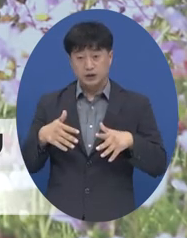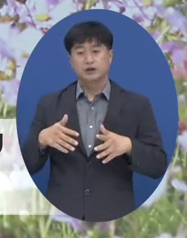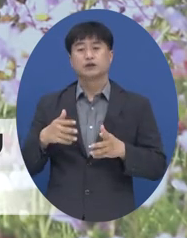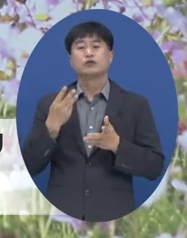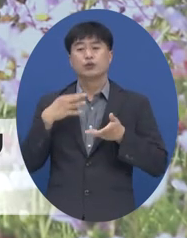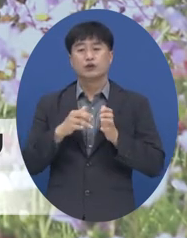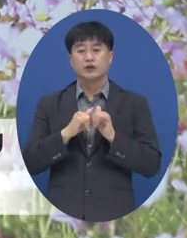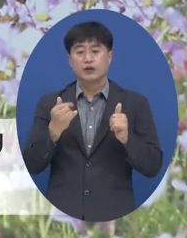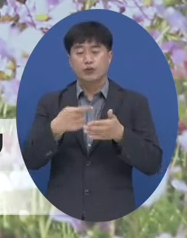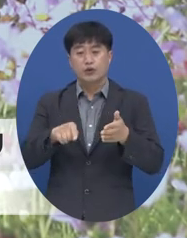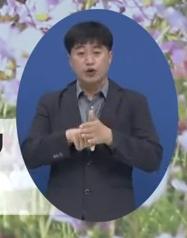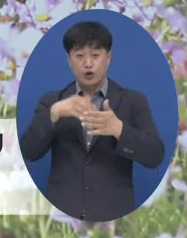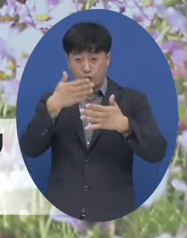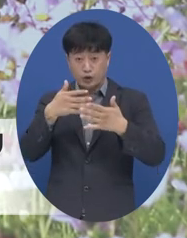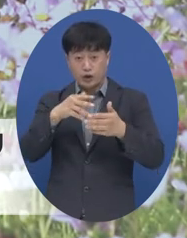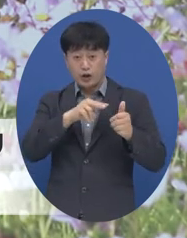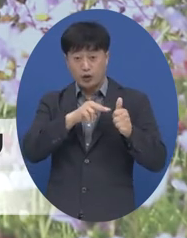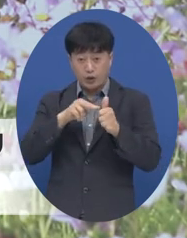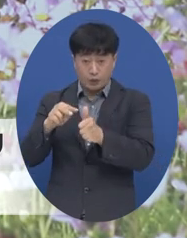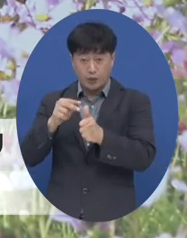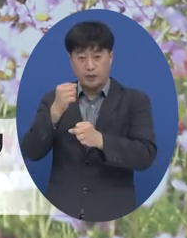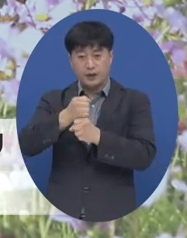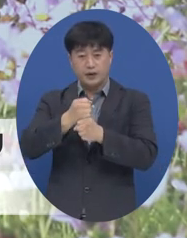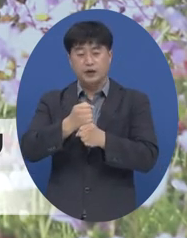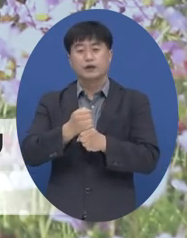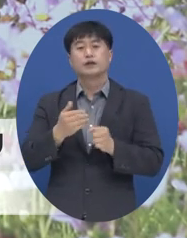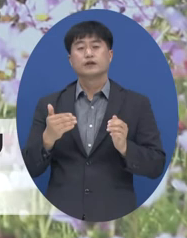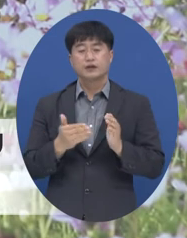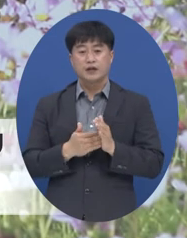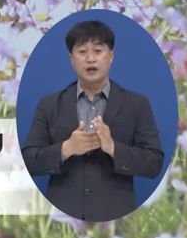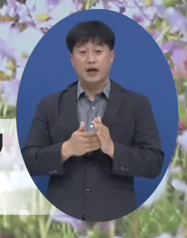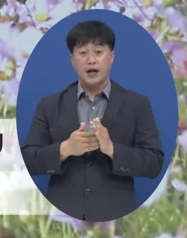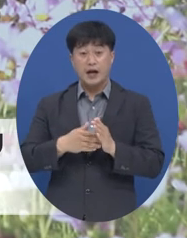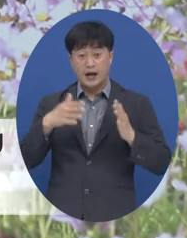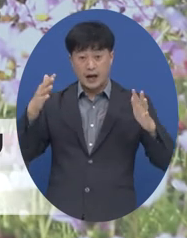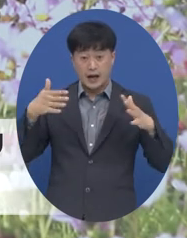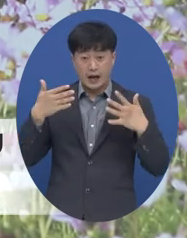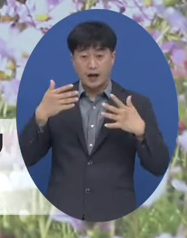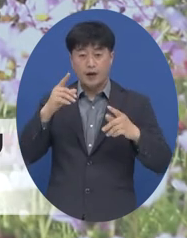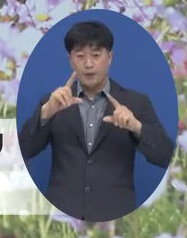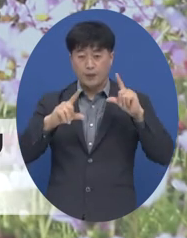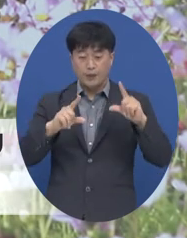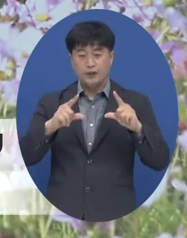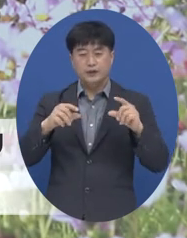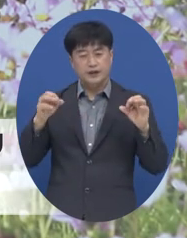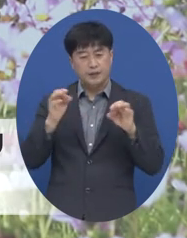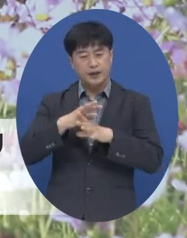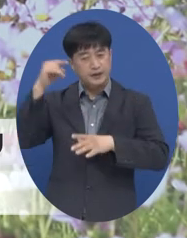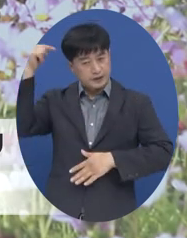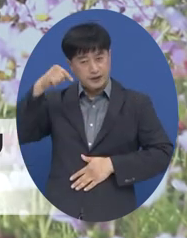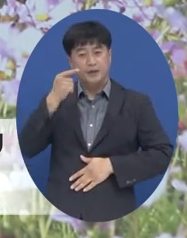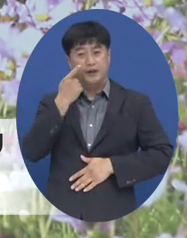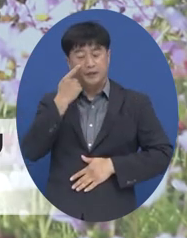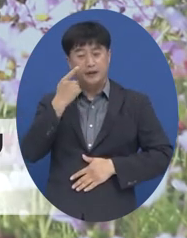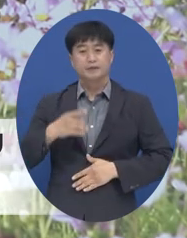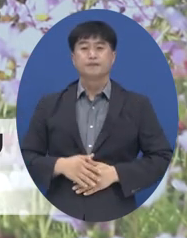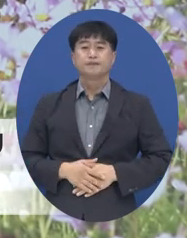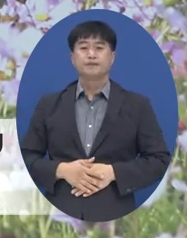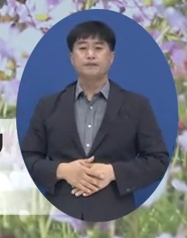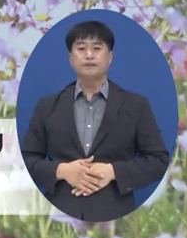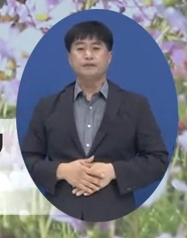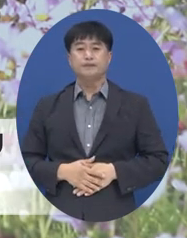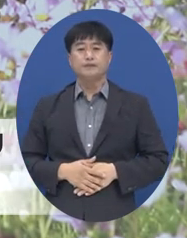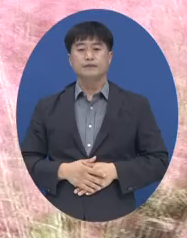살린 랜선 가을 나들이 콘텐츠를 준비했습니다. 가을 낭만 아름다운 영상 보시며 잠시나마 함께 느껴보시죠. 최지영